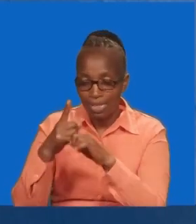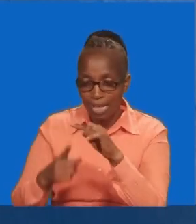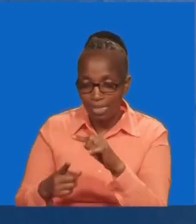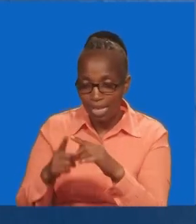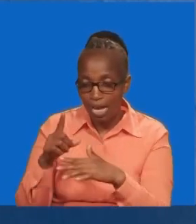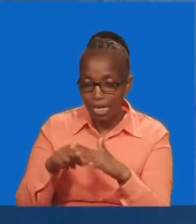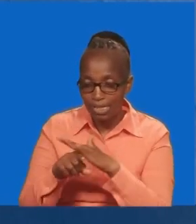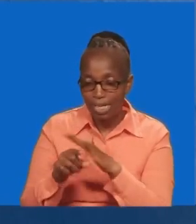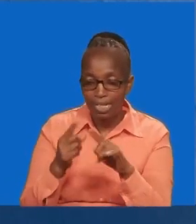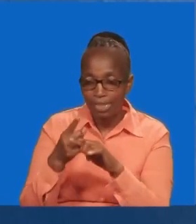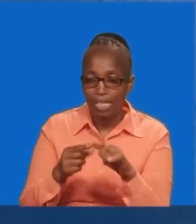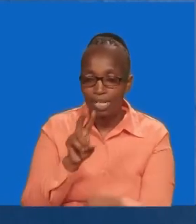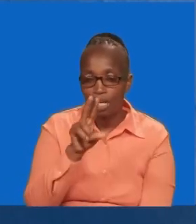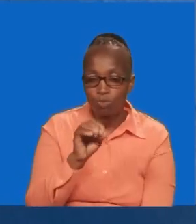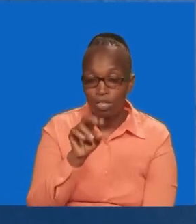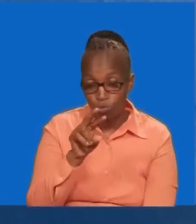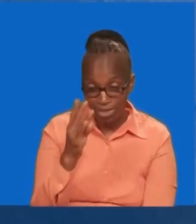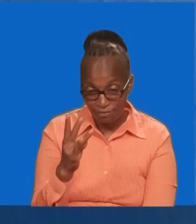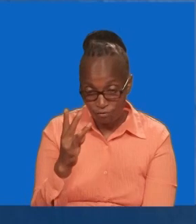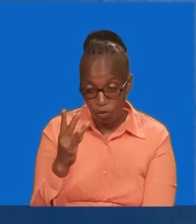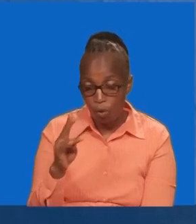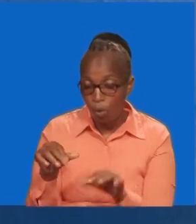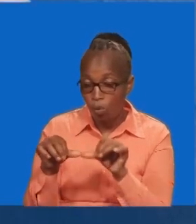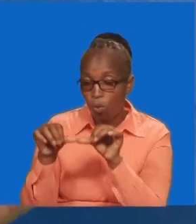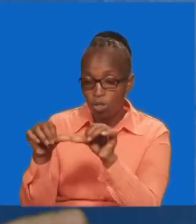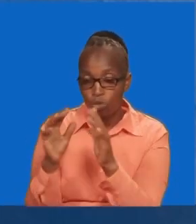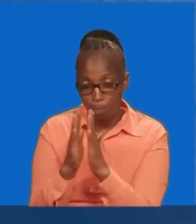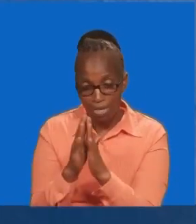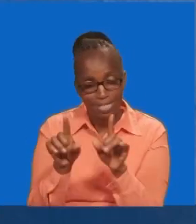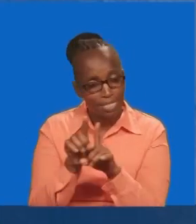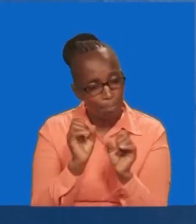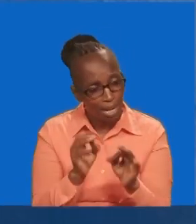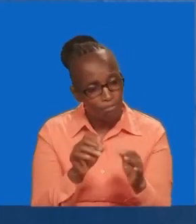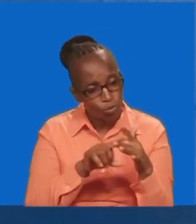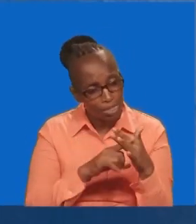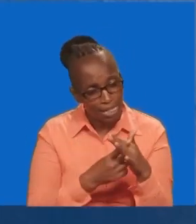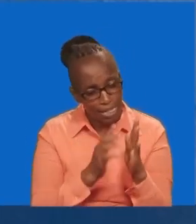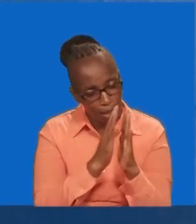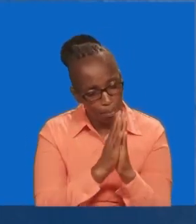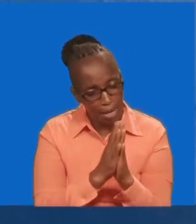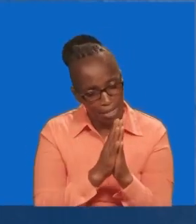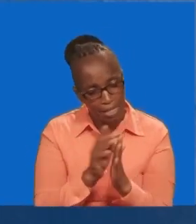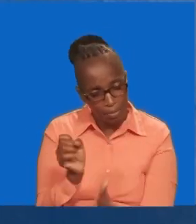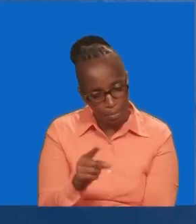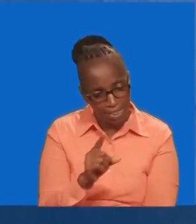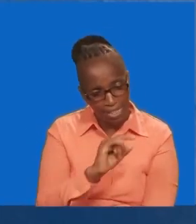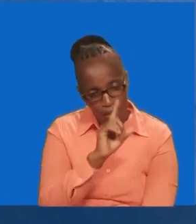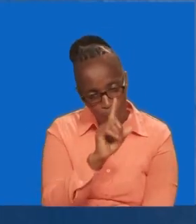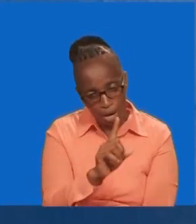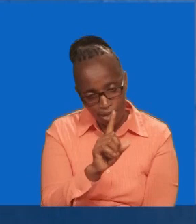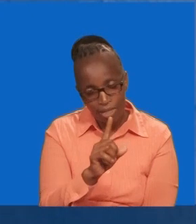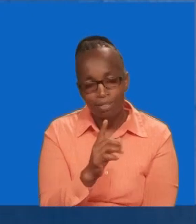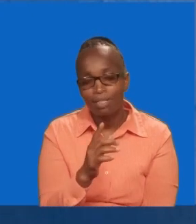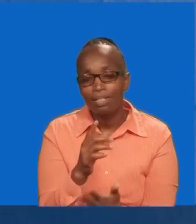mwaka. Tunaingia mwaka wa 2024. Endelea na kuomba. Hata kama ulianza kuomba Januari, kuna kitu ulikuwa